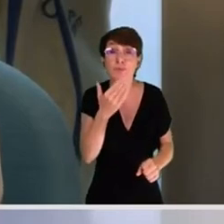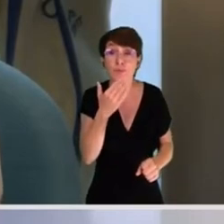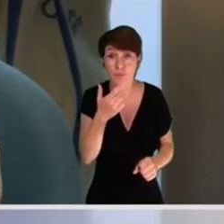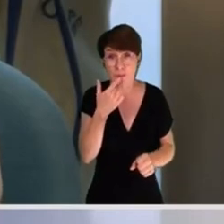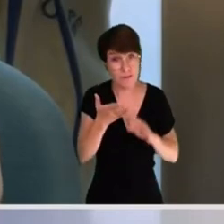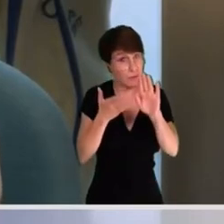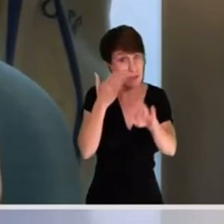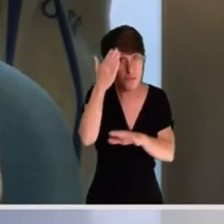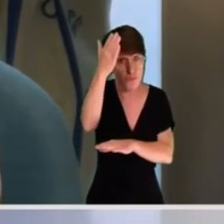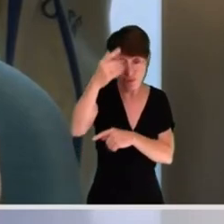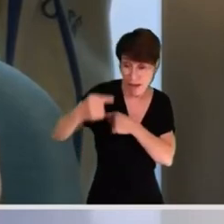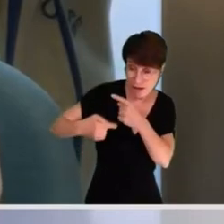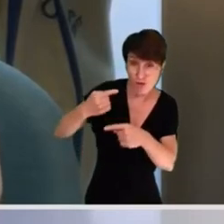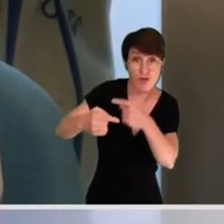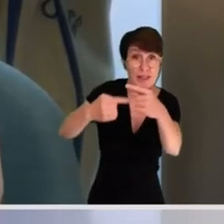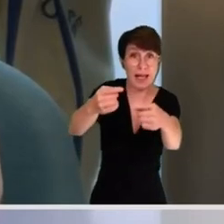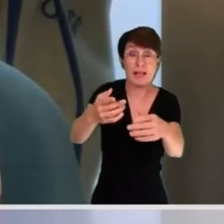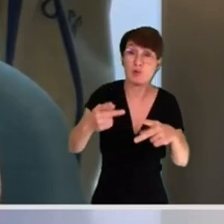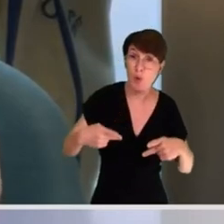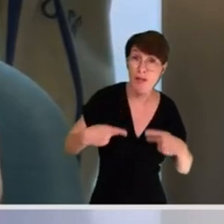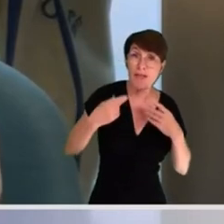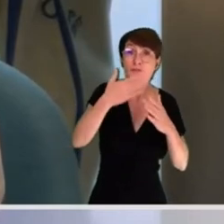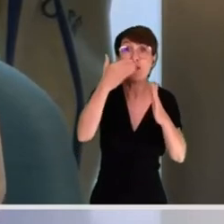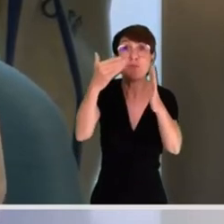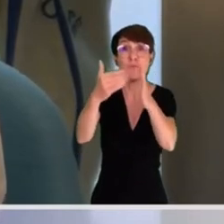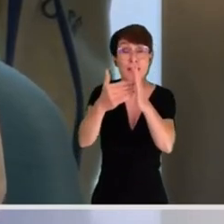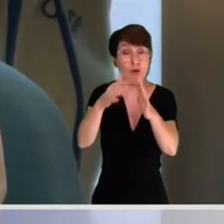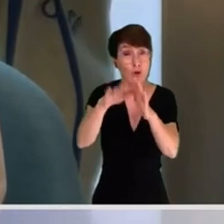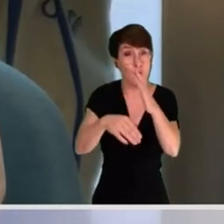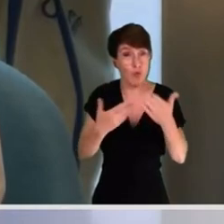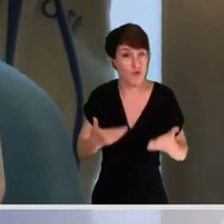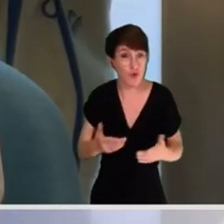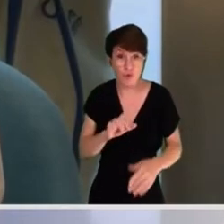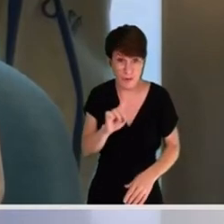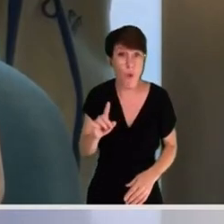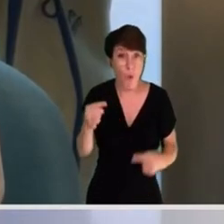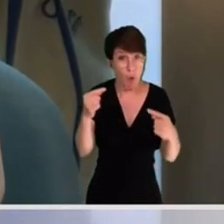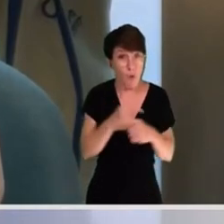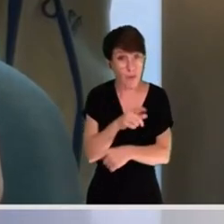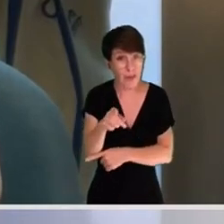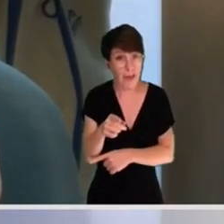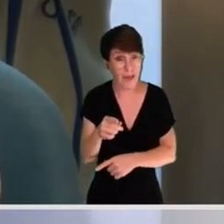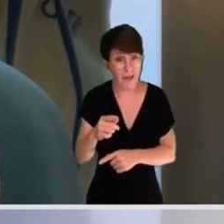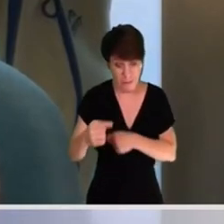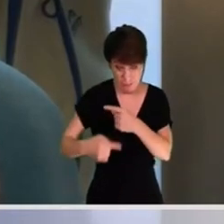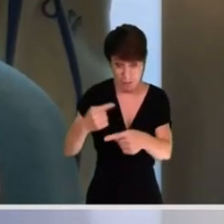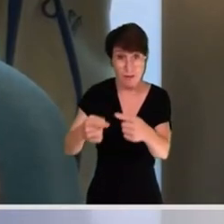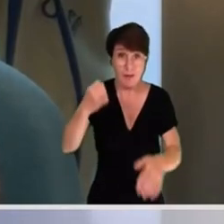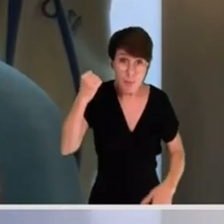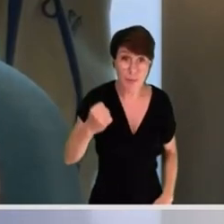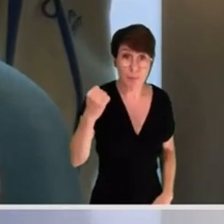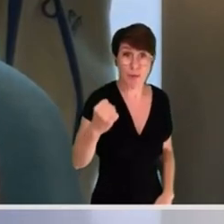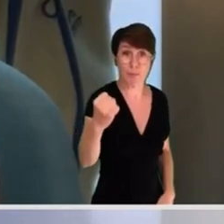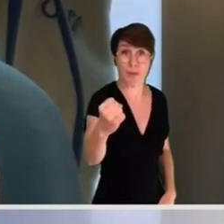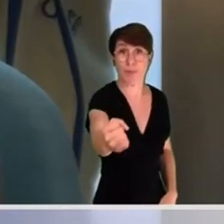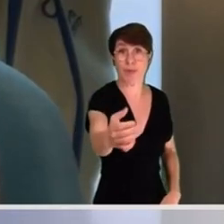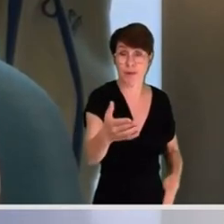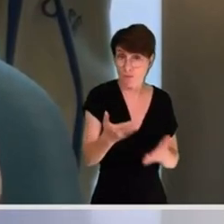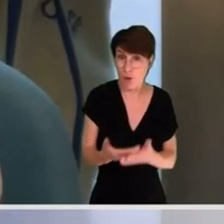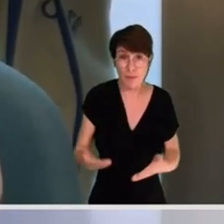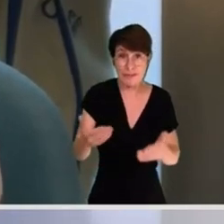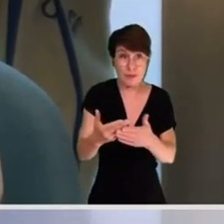demain de vivre mieux qu'aujourd'hui. Au contraire, on leur laissera une situation de